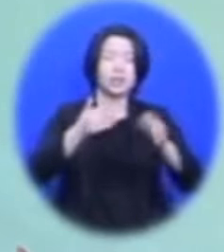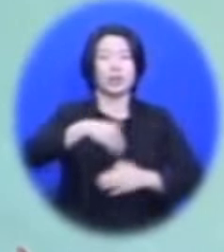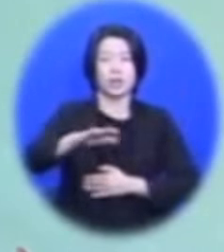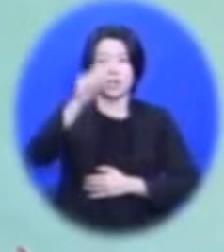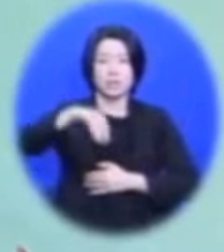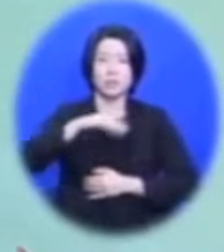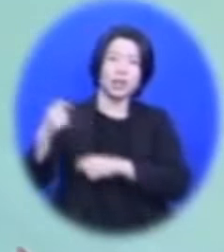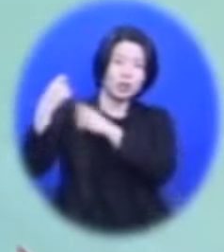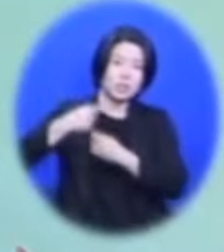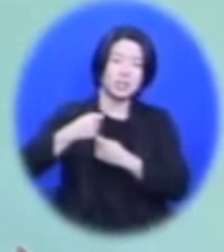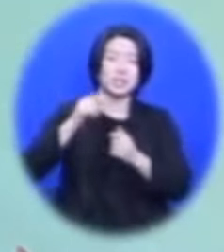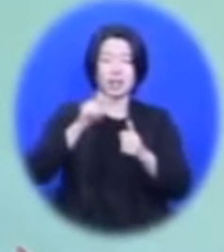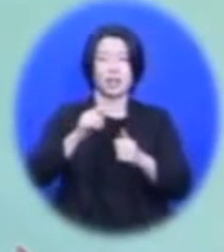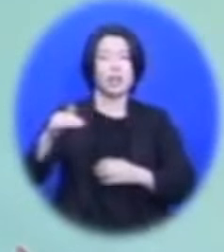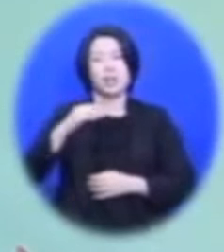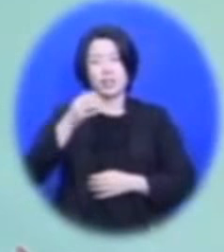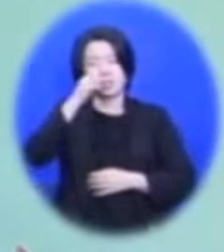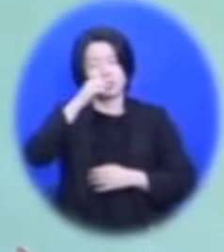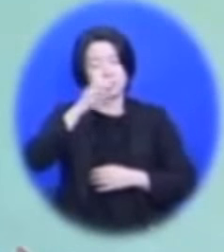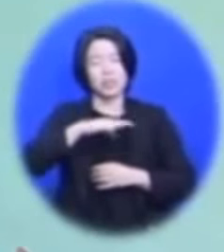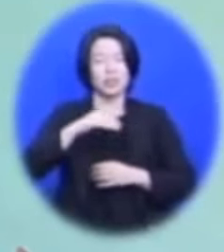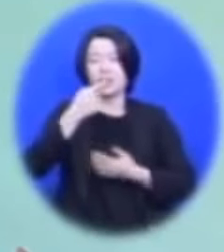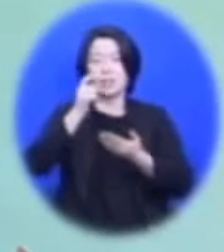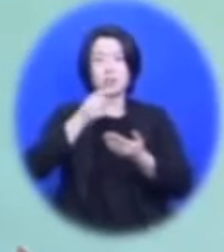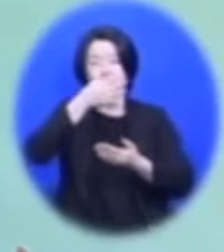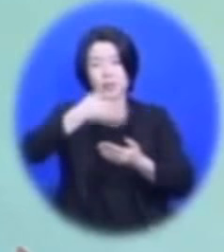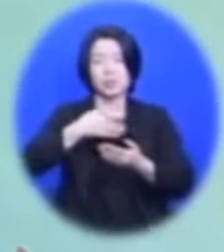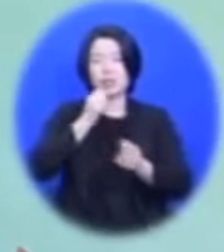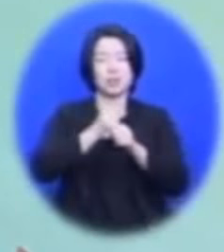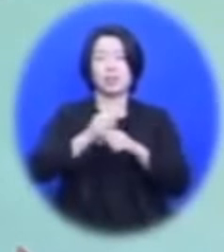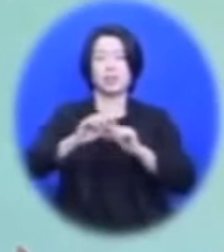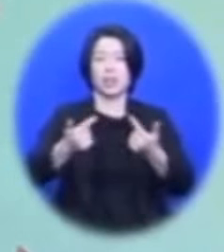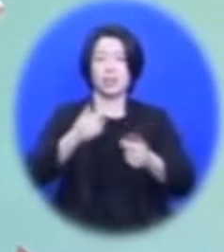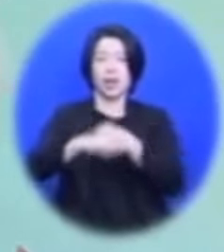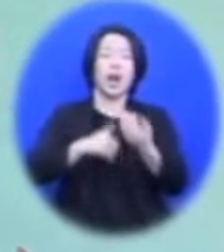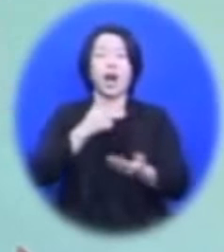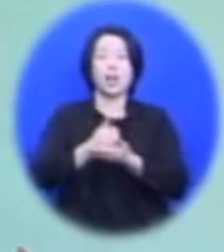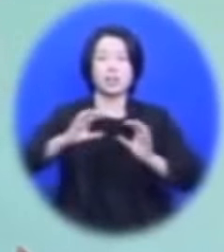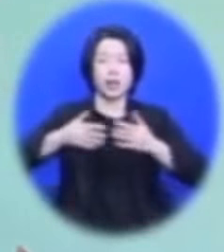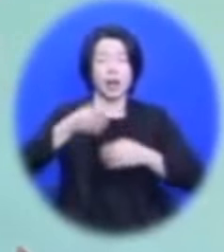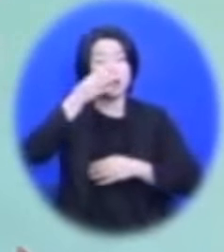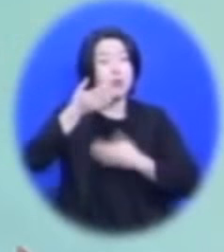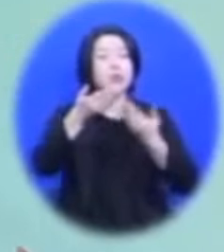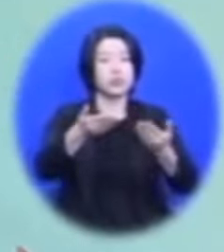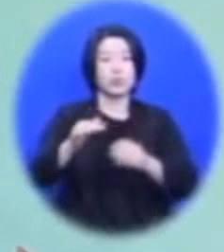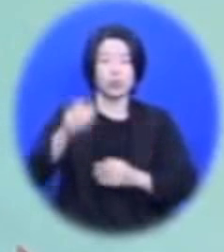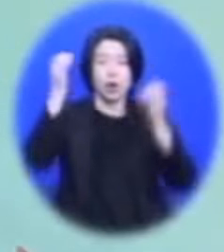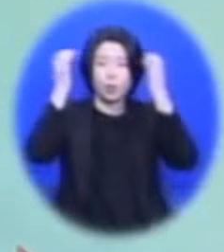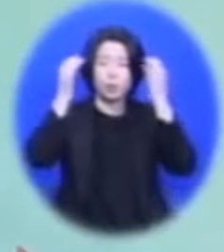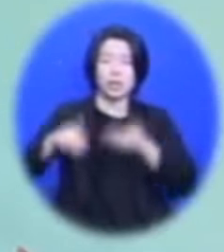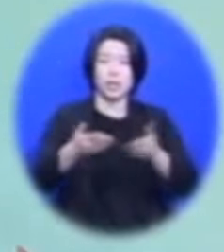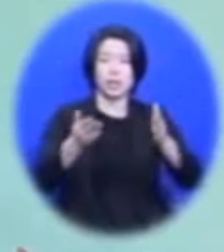십자가도 지라 괜히 우리를 힘들게 하시는 거 아닙니다. 하나님의 나라를 보여주시고 고난의 길, 십자가의